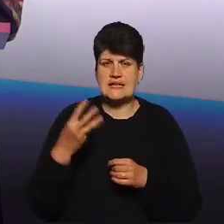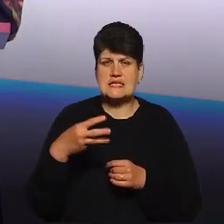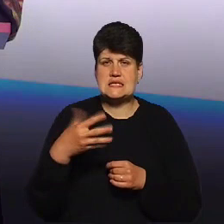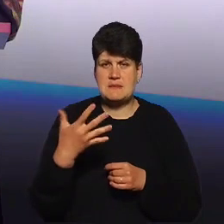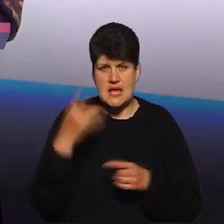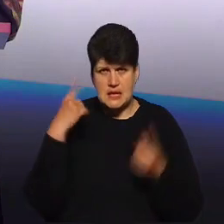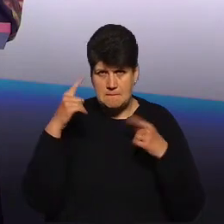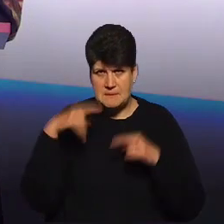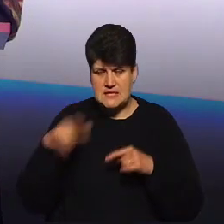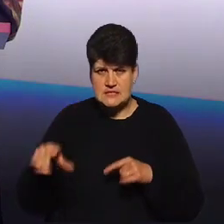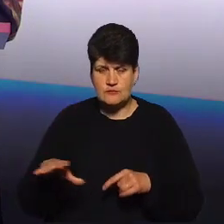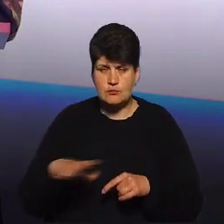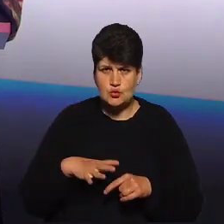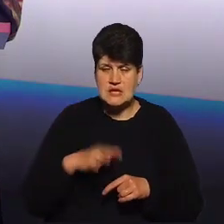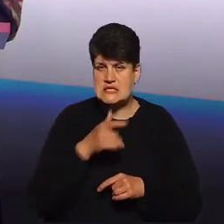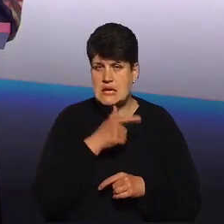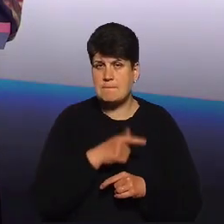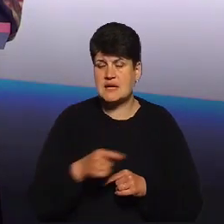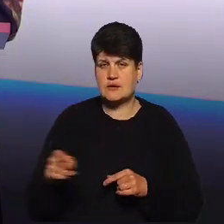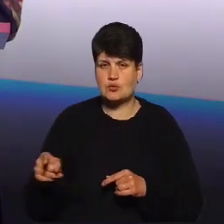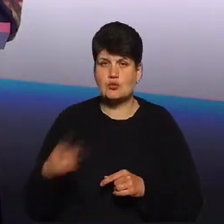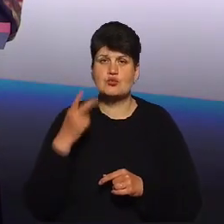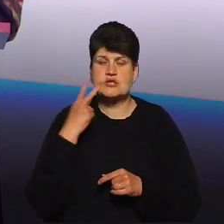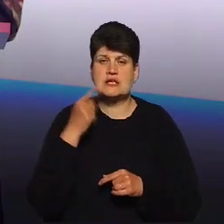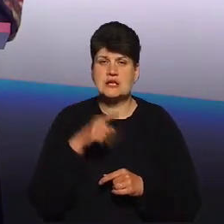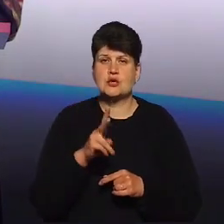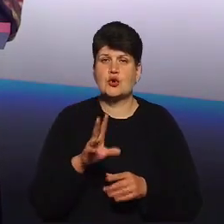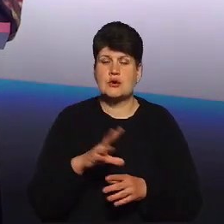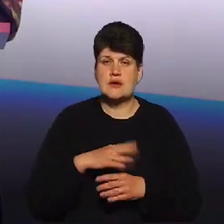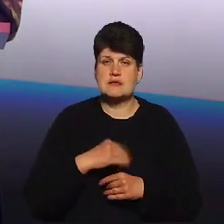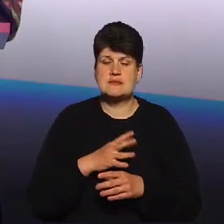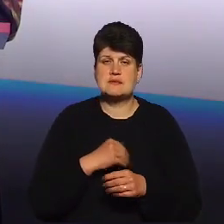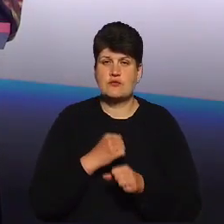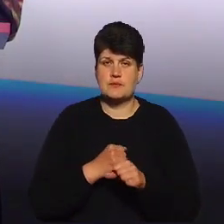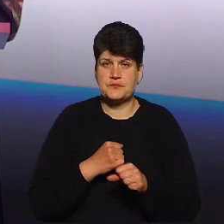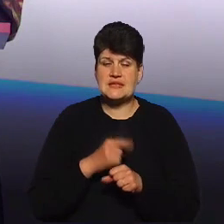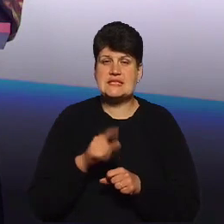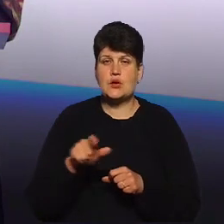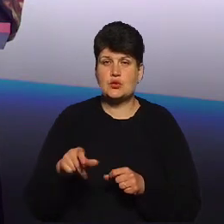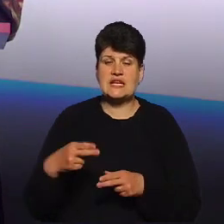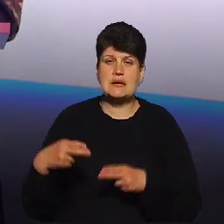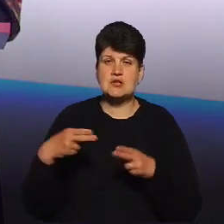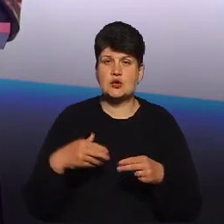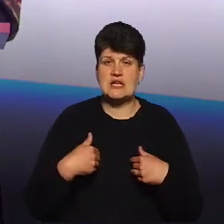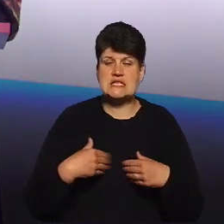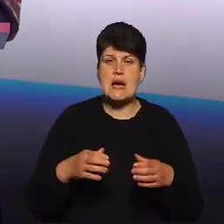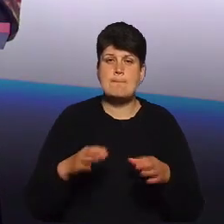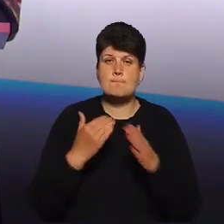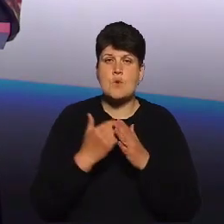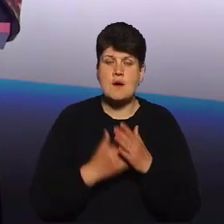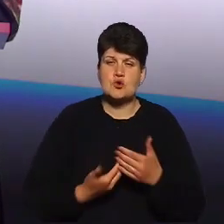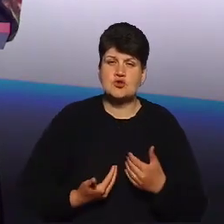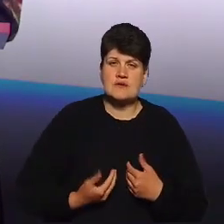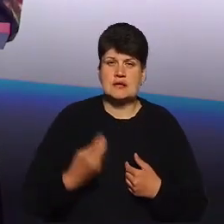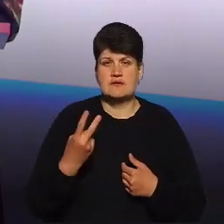за період. Резидентів постійних, тих, що от з вами співпрацює, так? Ті люди, які приїжджали до нас на програми, які вже, угу, проживали або 2 тижні, або